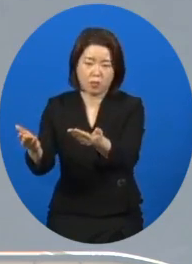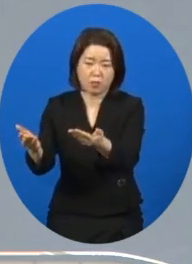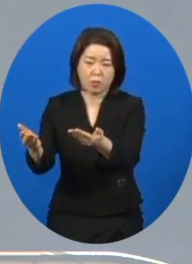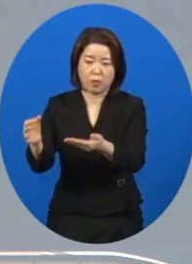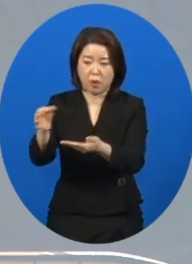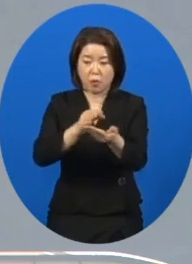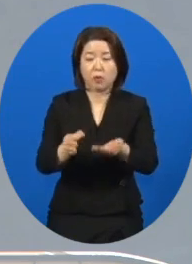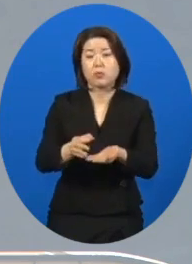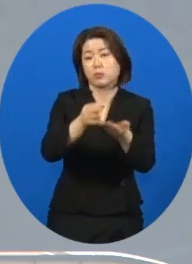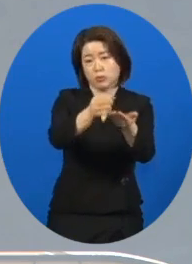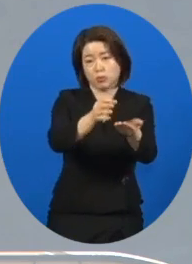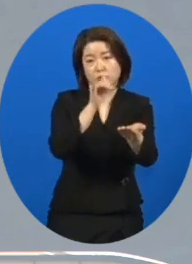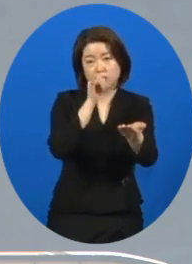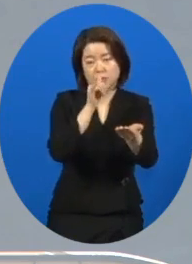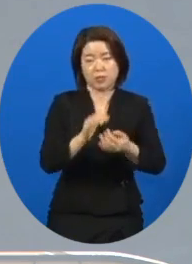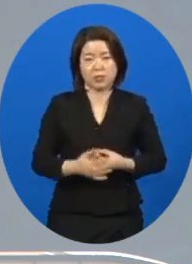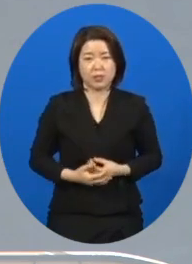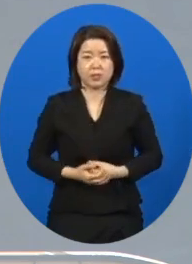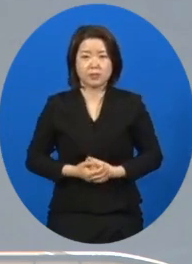거거든요.